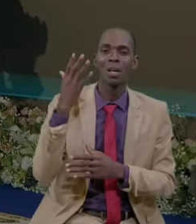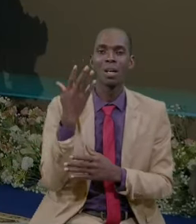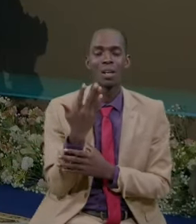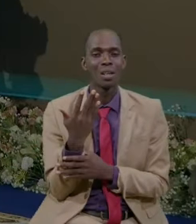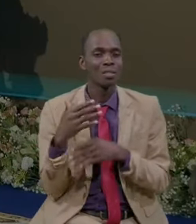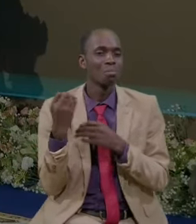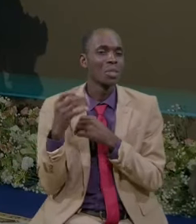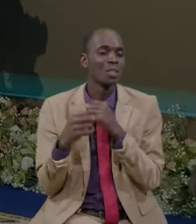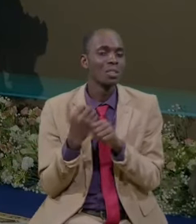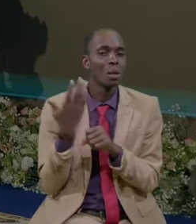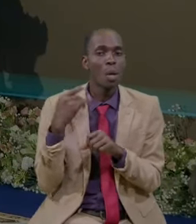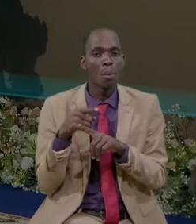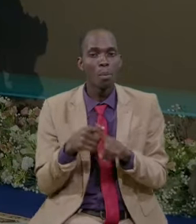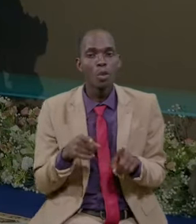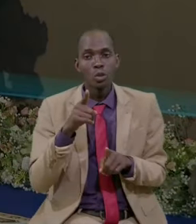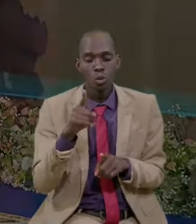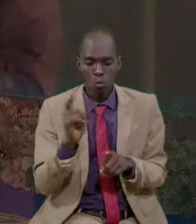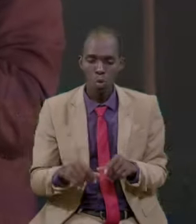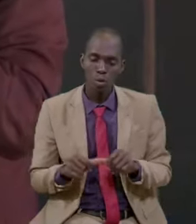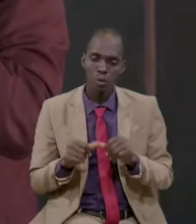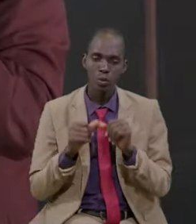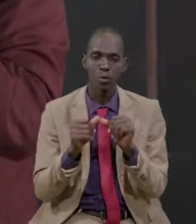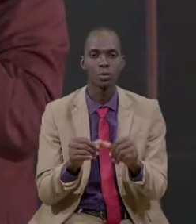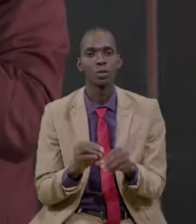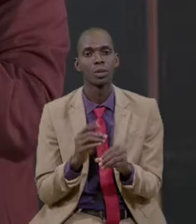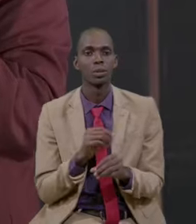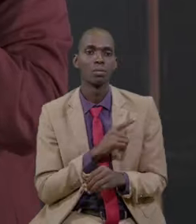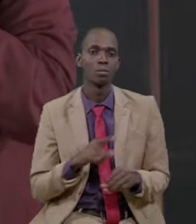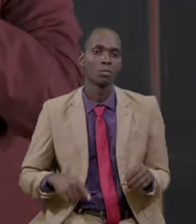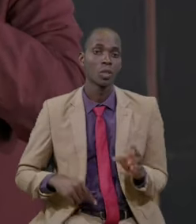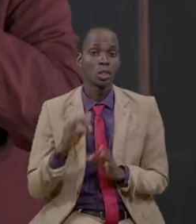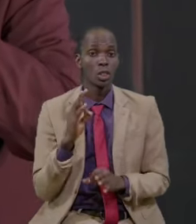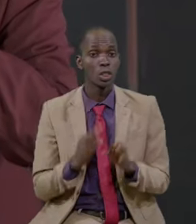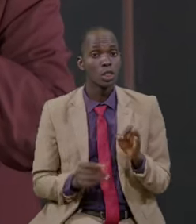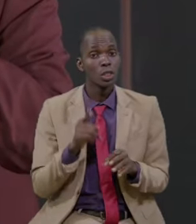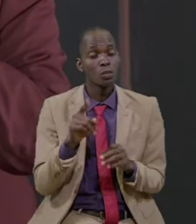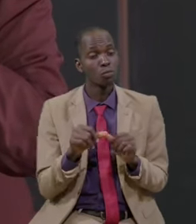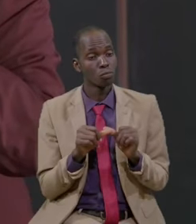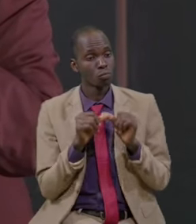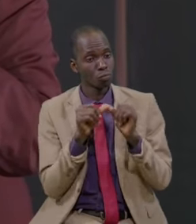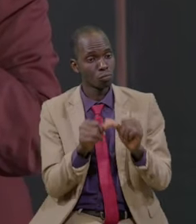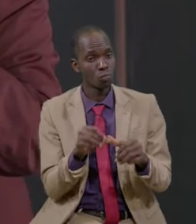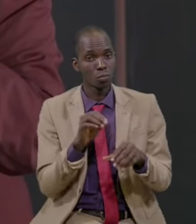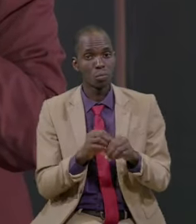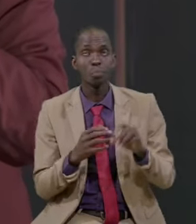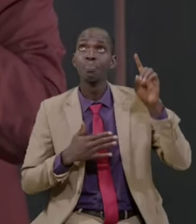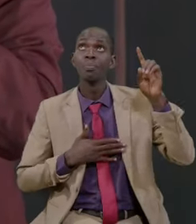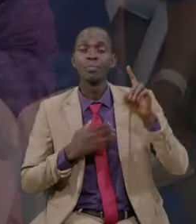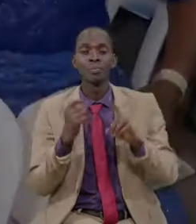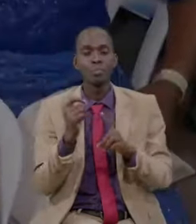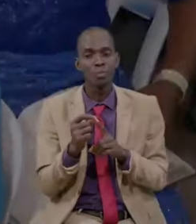tu continues dans le Seigneur. Si vous demeurez dans ma parole, vous serez vraiment,